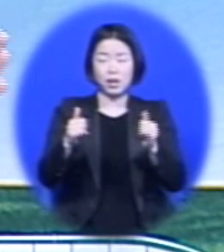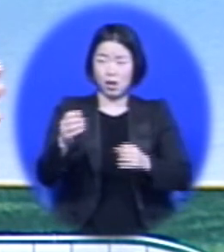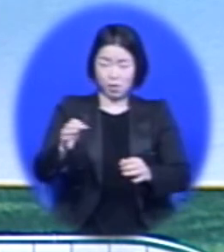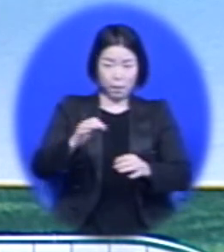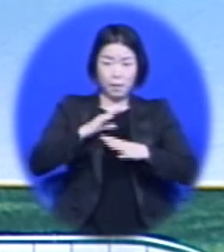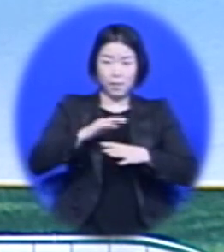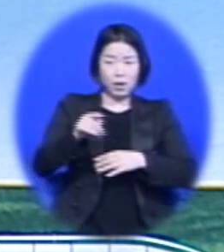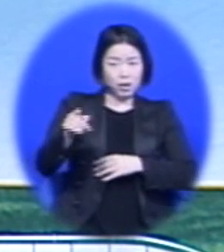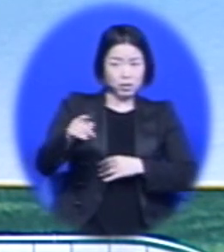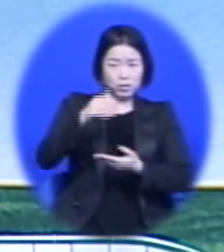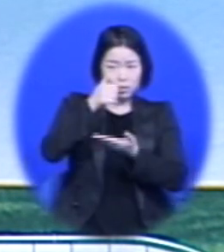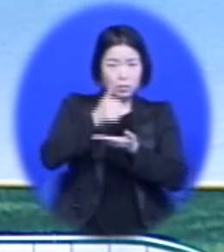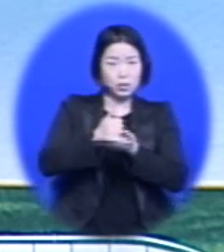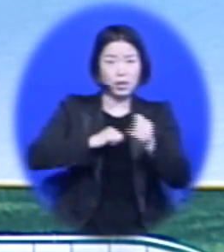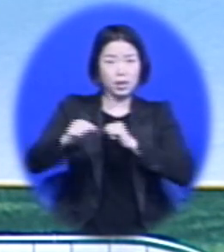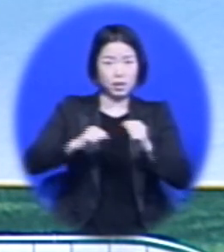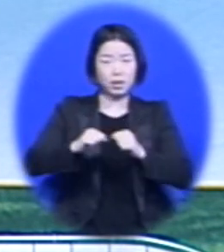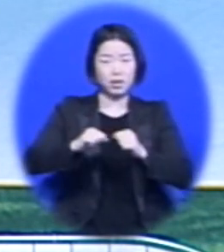깜짝 놀랄 만한 그런 죄를 짓고도